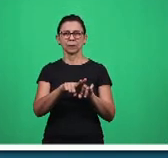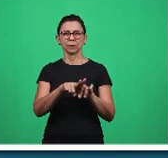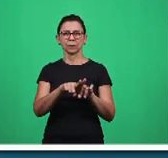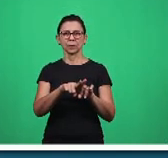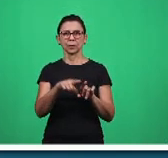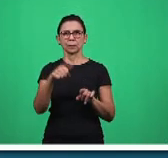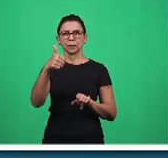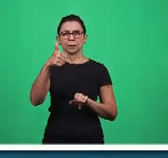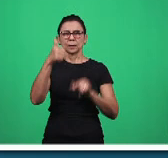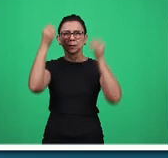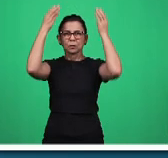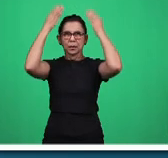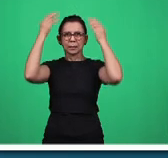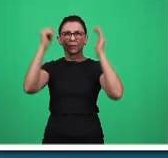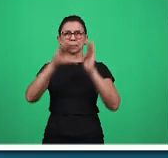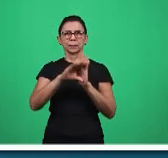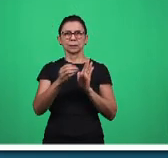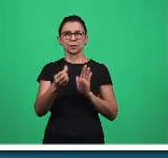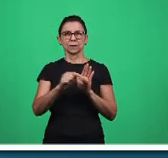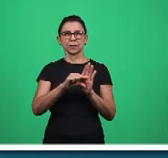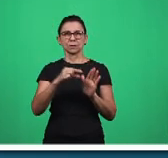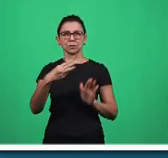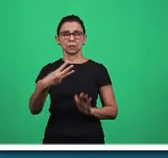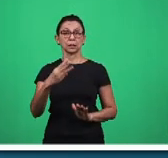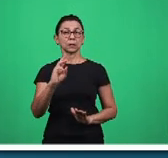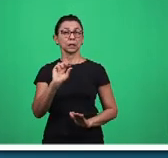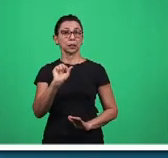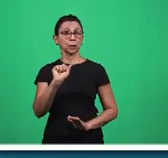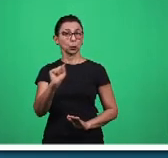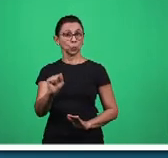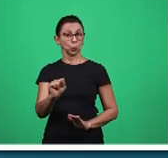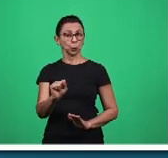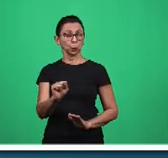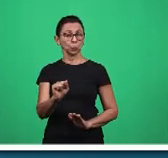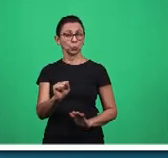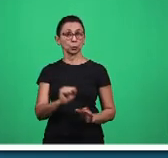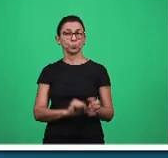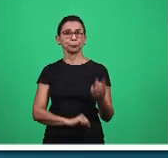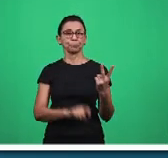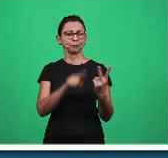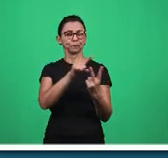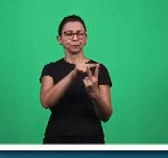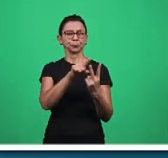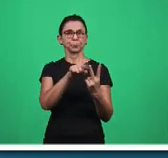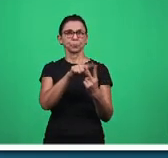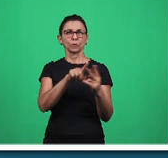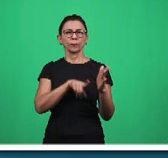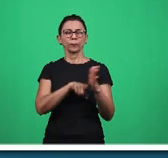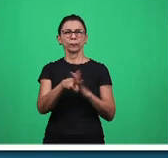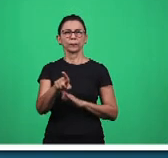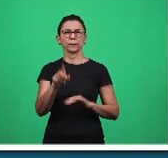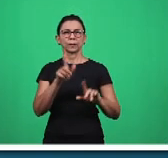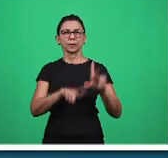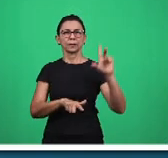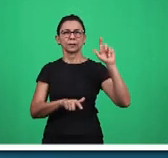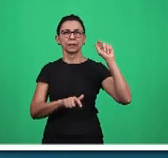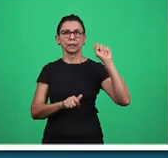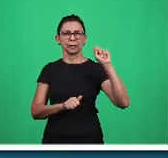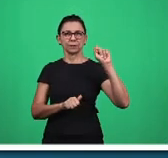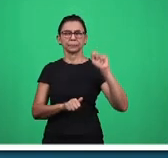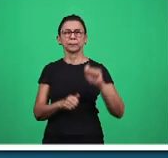chapitre 6, verset 38, il y a deux parties de la question. Tout d'abord, A, établissez la relation